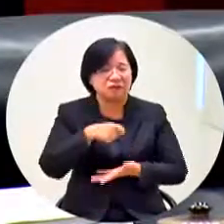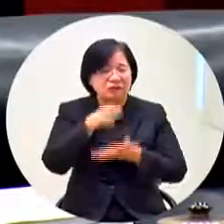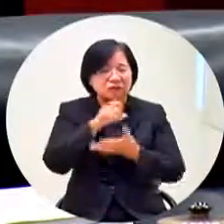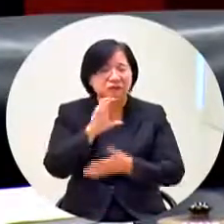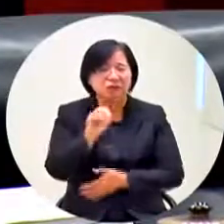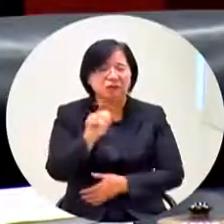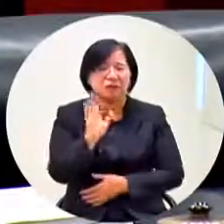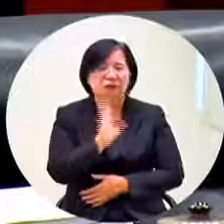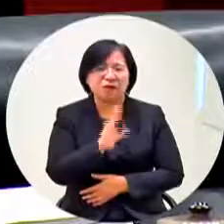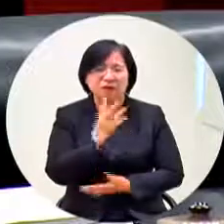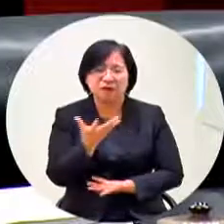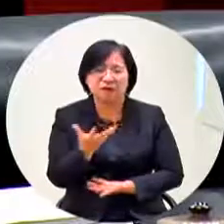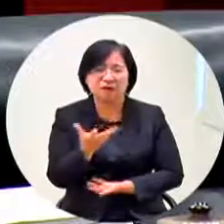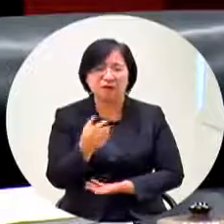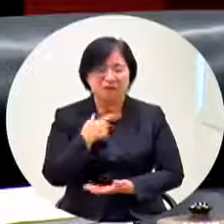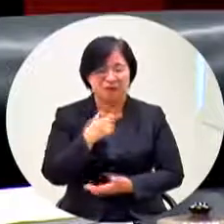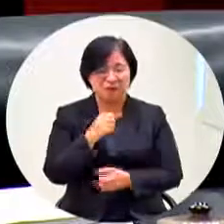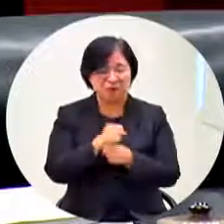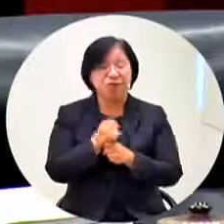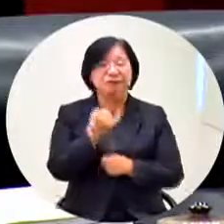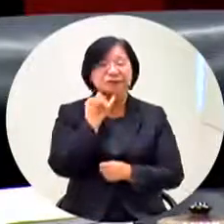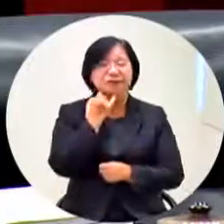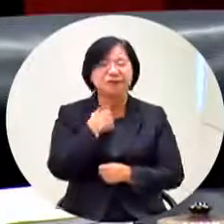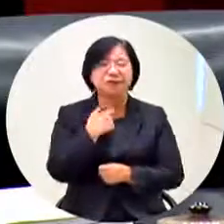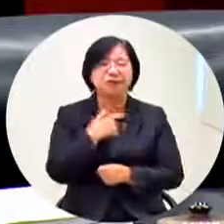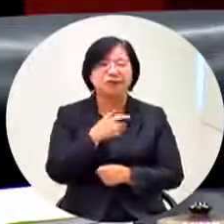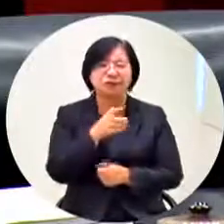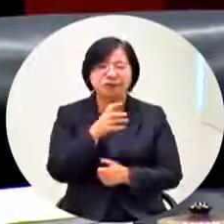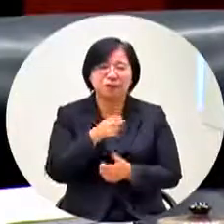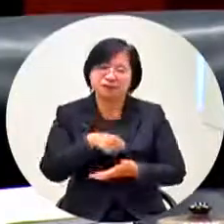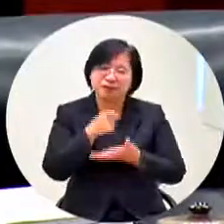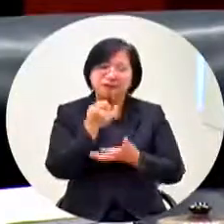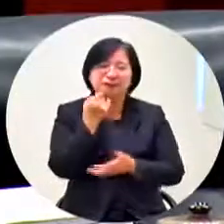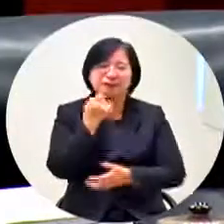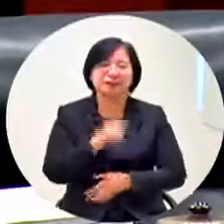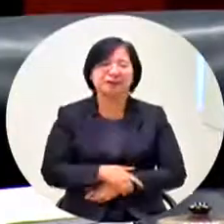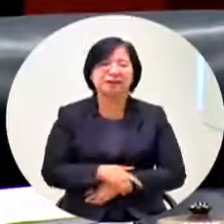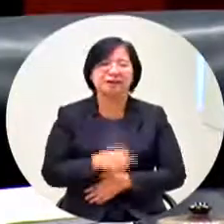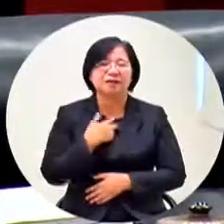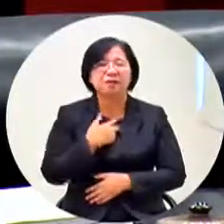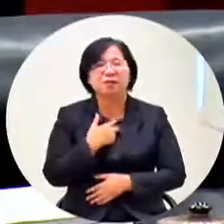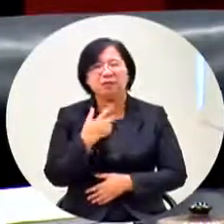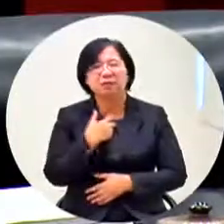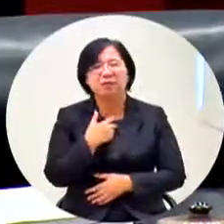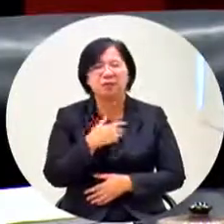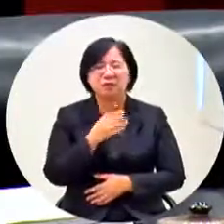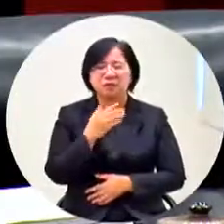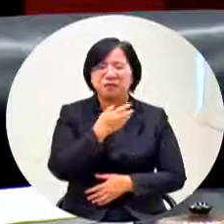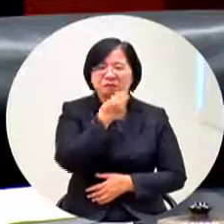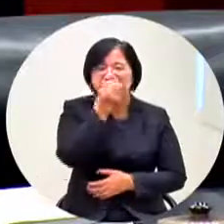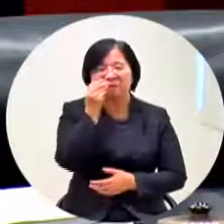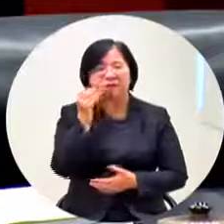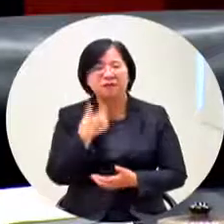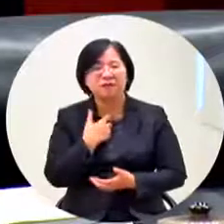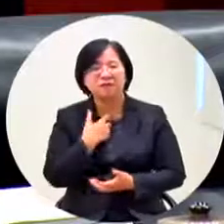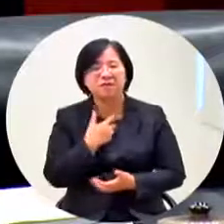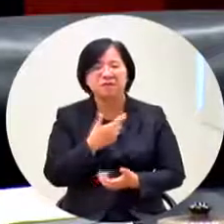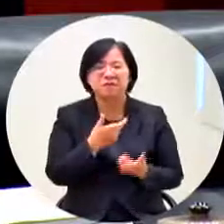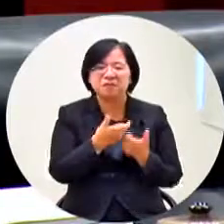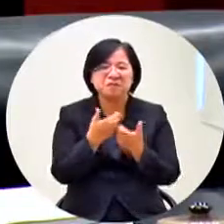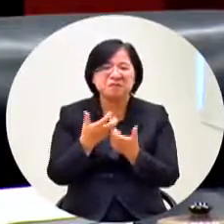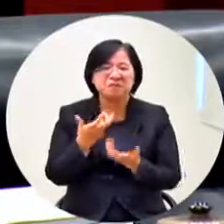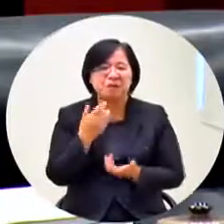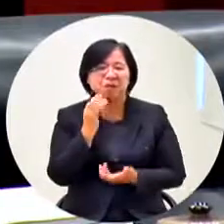你老话都走问他公啊，你老刚刚公啊，我只是应付然后等待下一个市长来再说的话，那我们在这边讲就没有一点意义都没